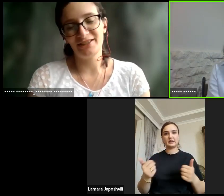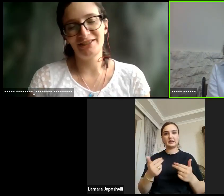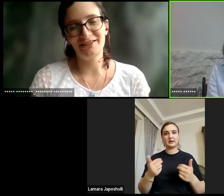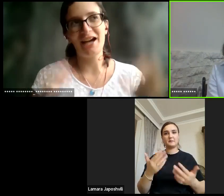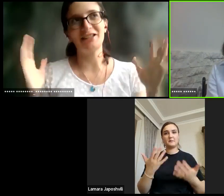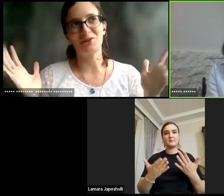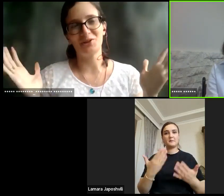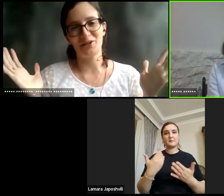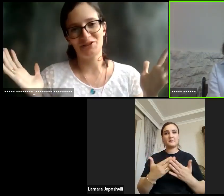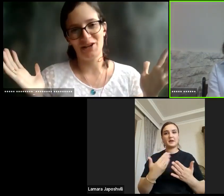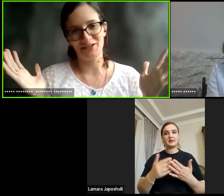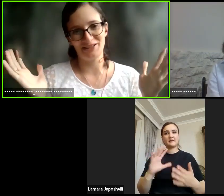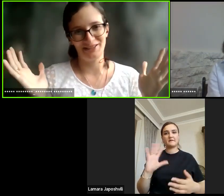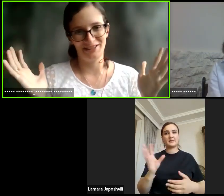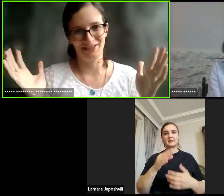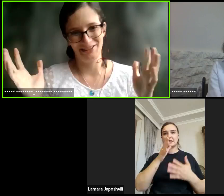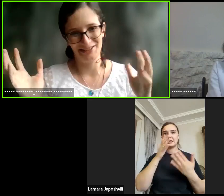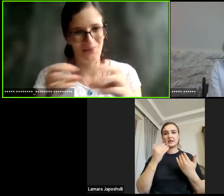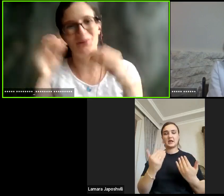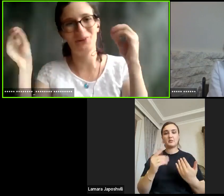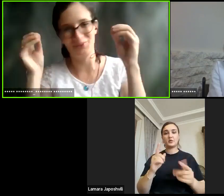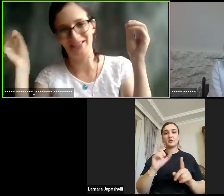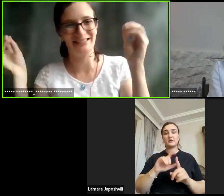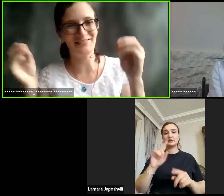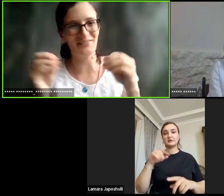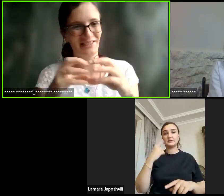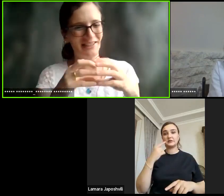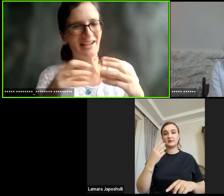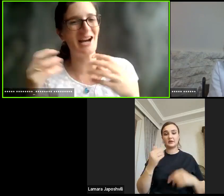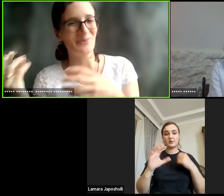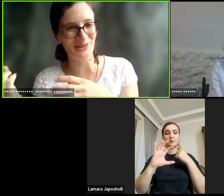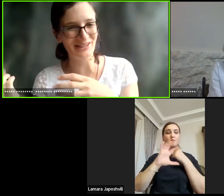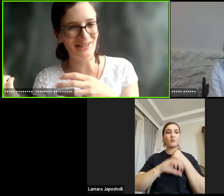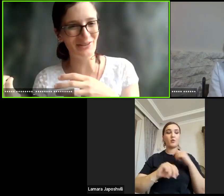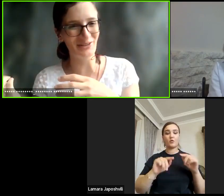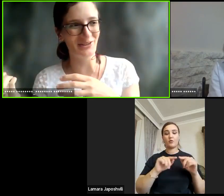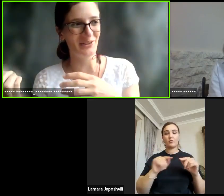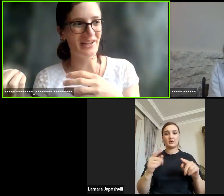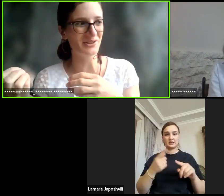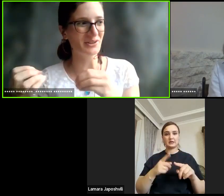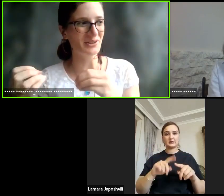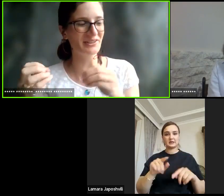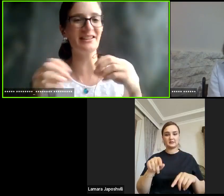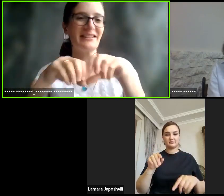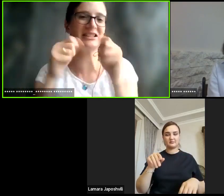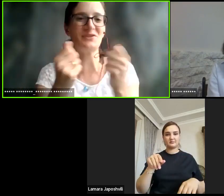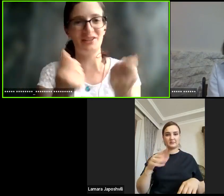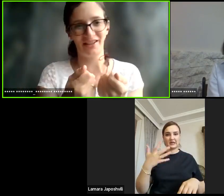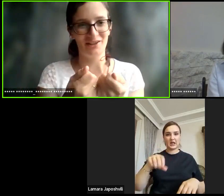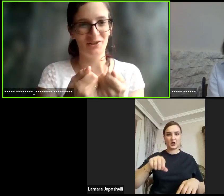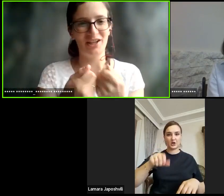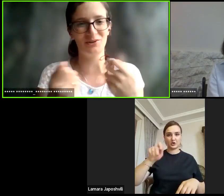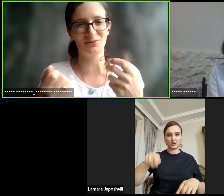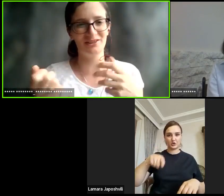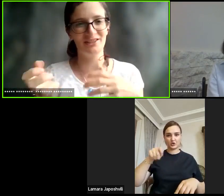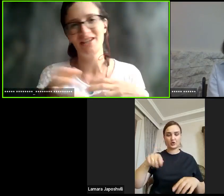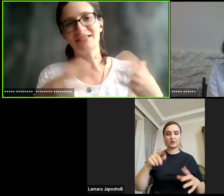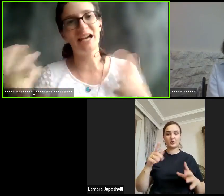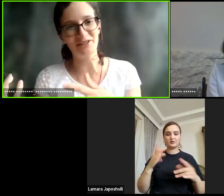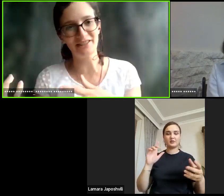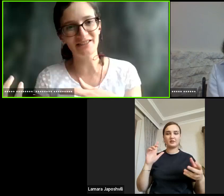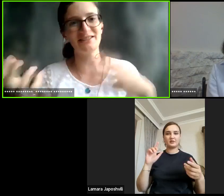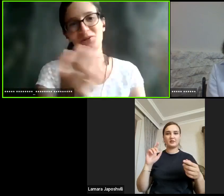მე ყველაზე ისეთი თანამედროვე რაც ვახსენე და ეს ბოლო მიგნებები ეს არის კარბონის ხელჯოხი და კეცვადი ხელჯოხი.